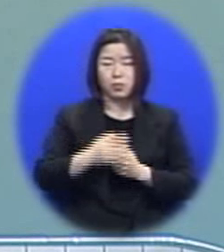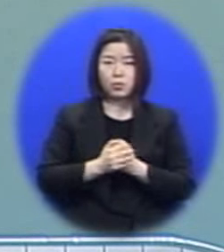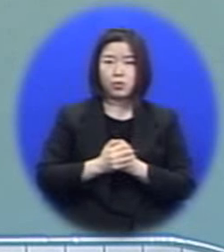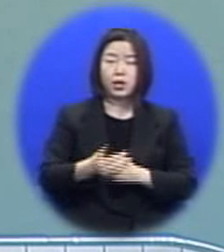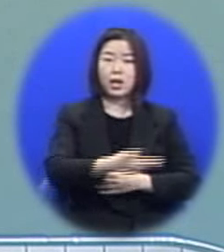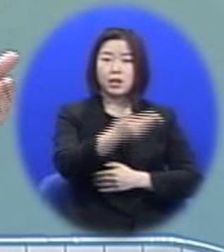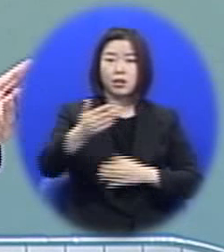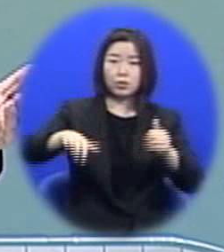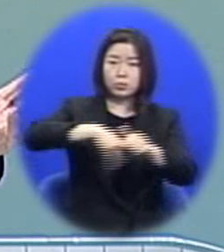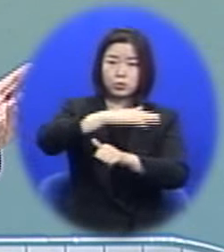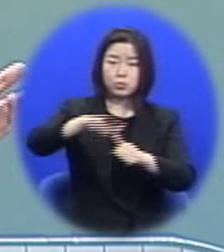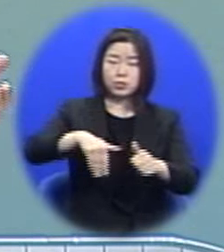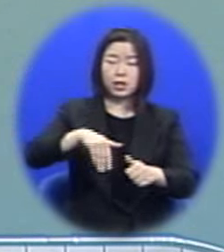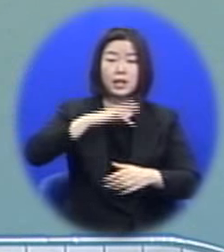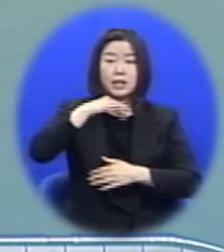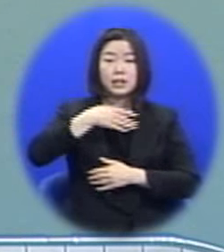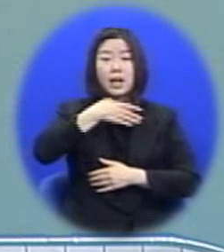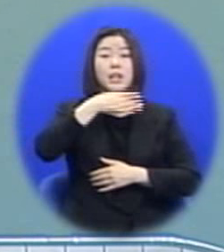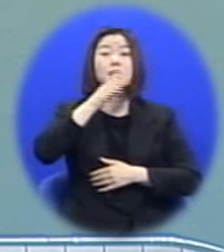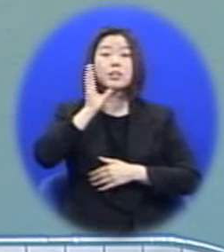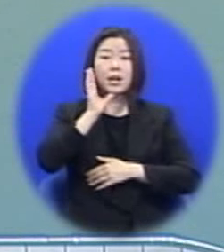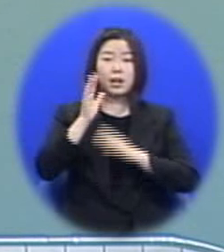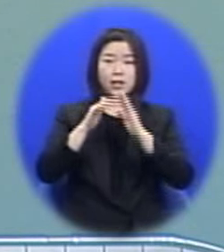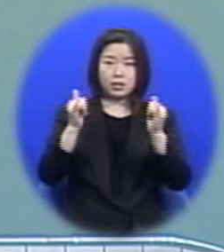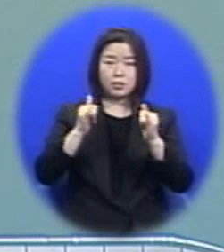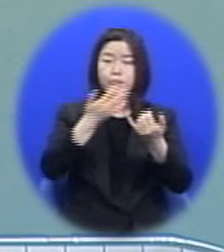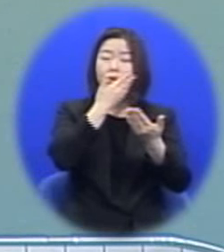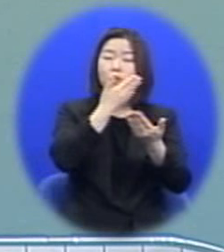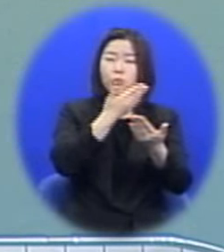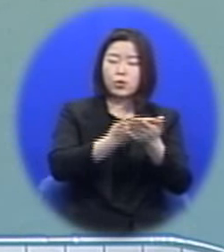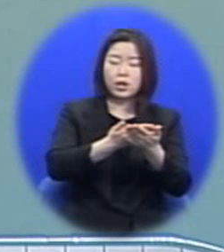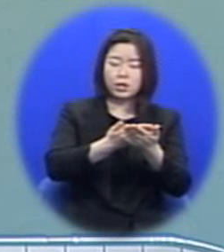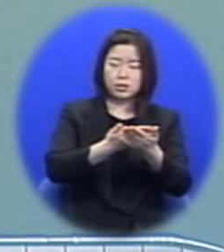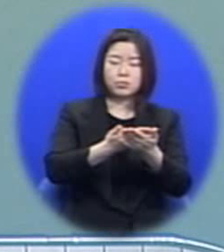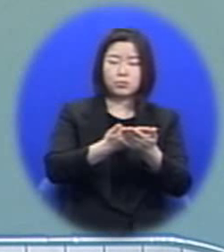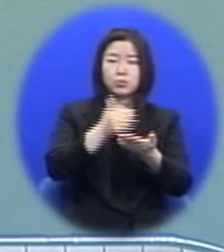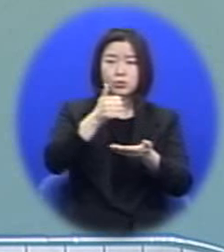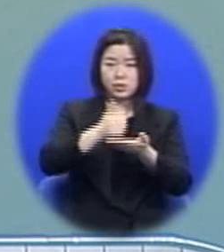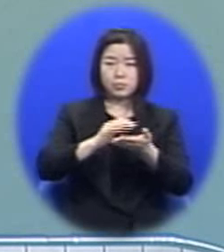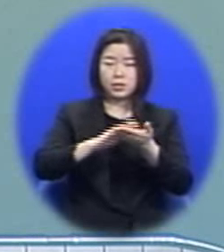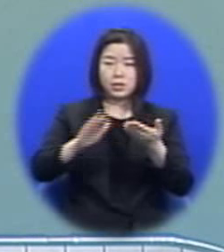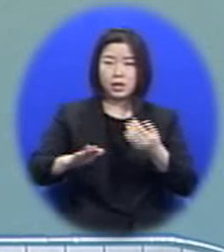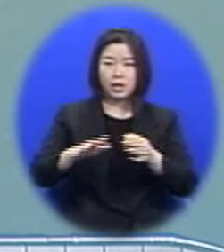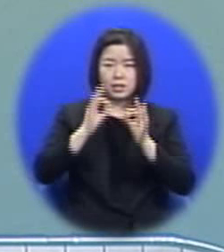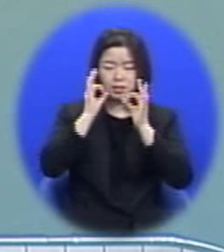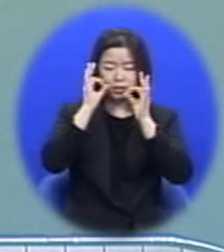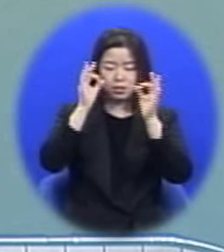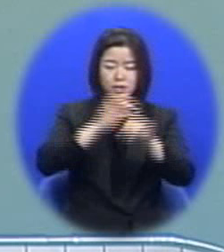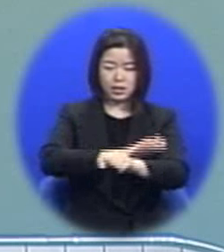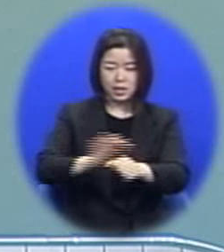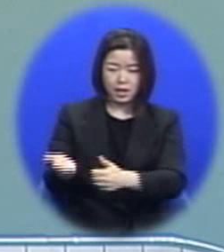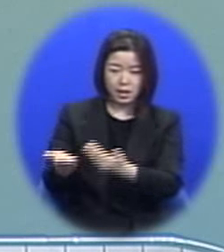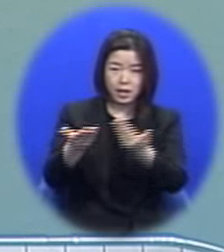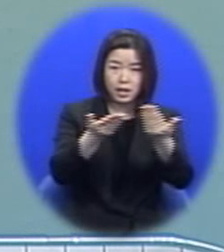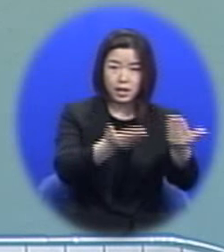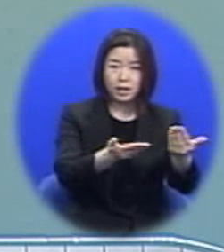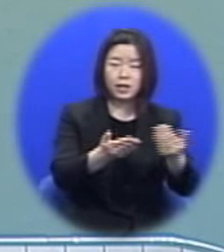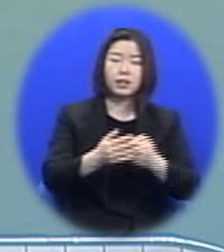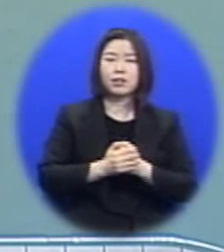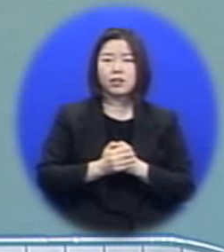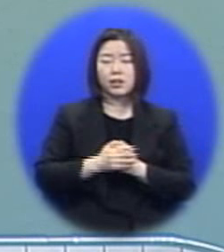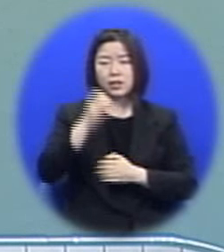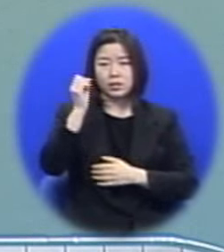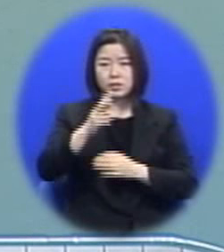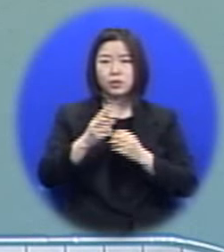여러분 주변에 있는 연세 드신 노인분들 귀하고 소중한 분들이에요. 정성껏 잘 대접해드리고